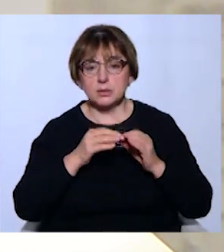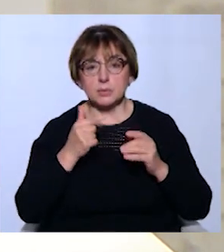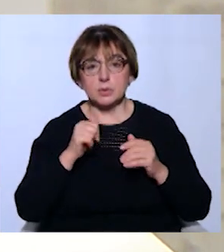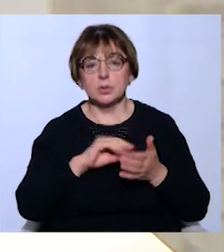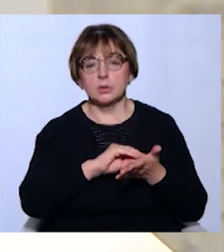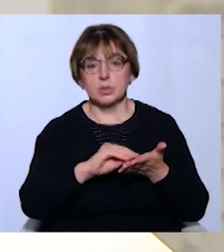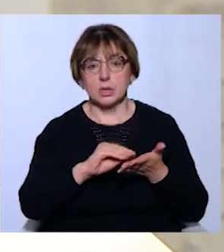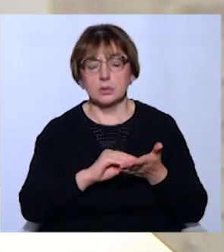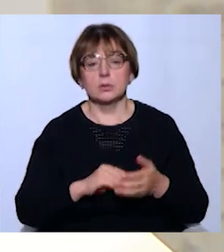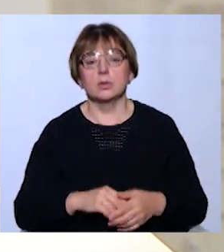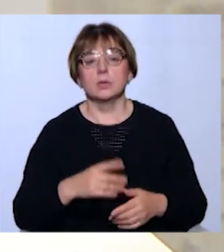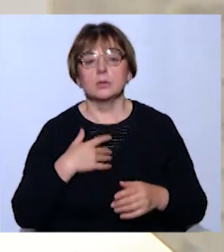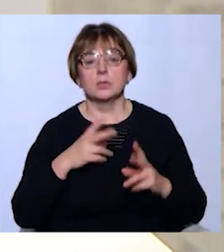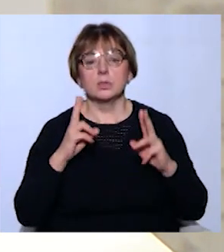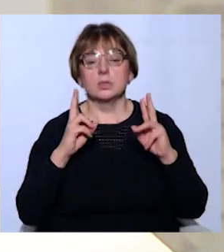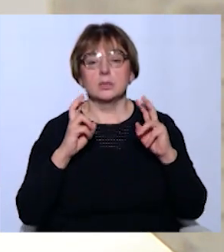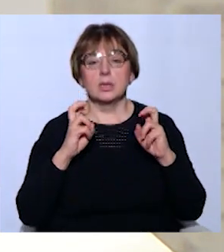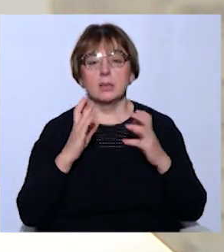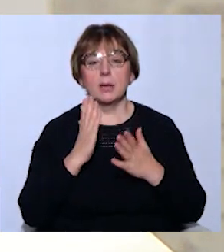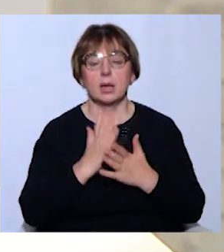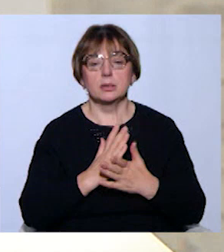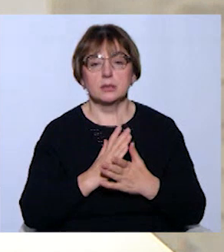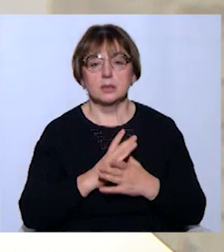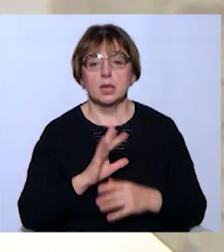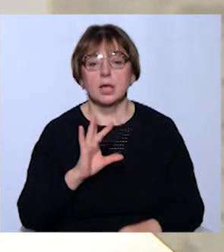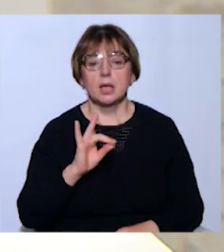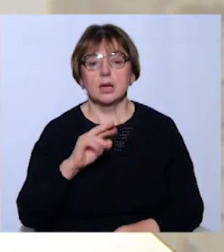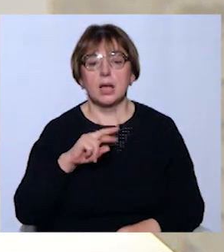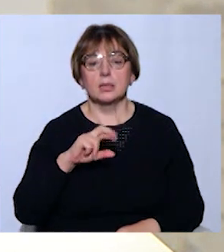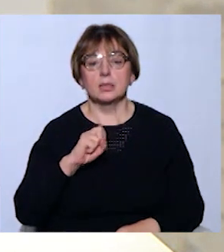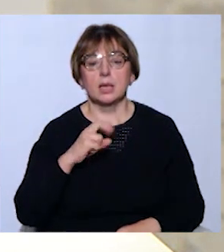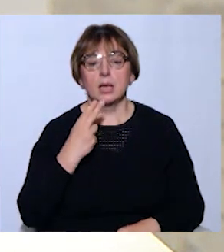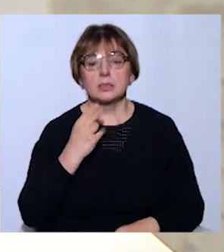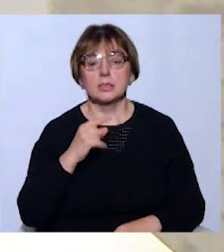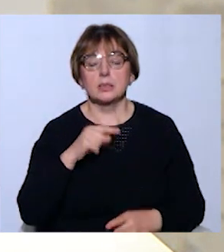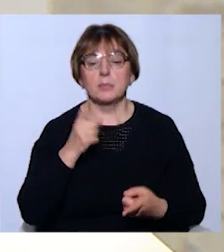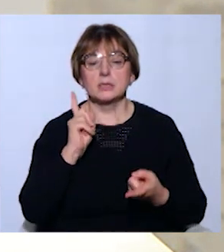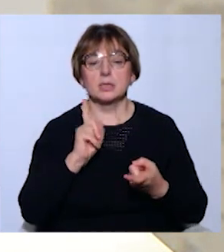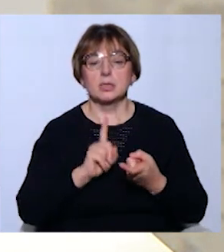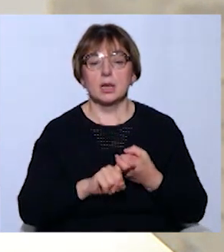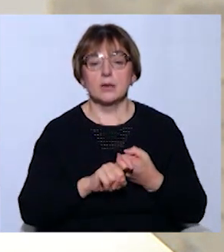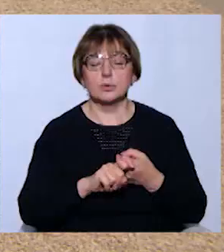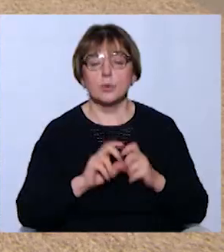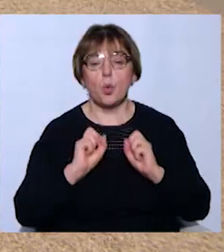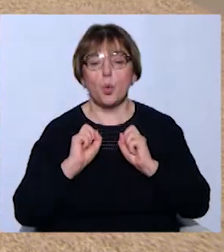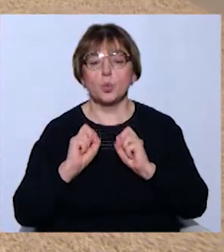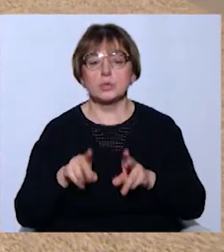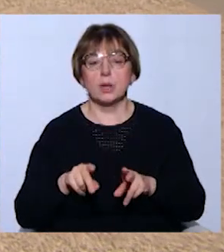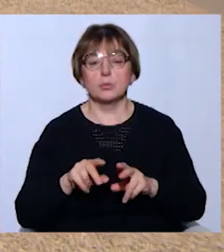რომ ჩაიწეროთ. დღევანდელი ჩვენი გაკვეთილის თემა არის რადიაცია და მასთან დაკავშირებული